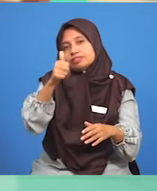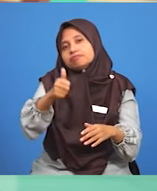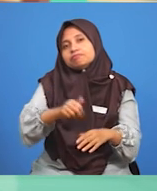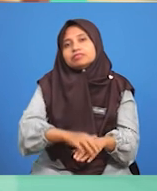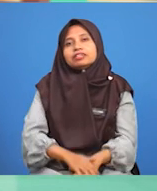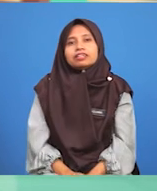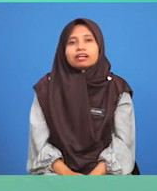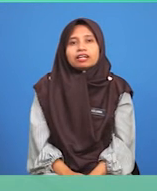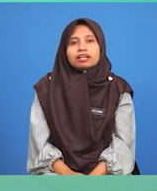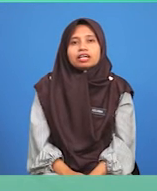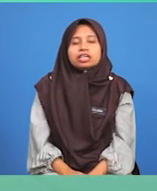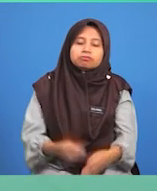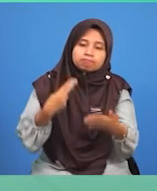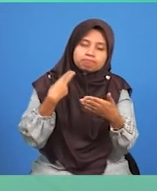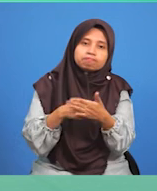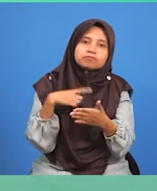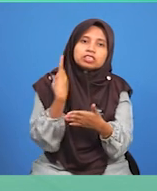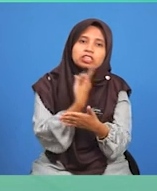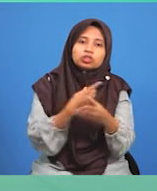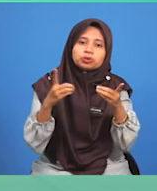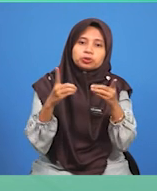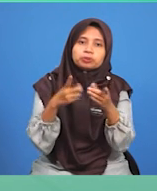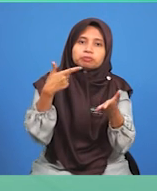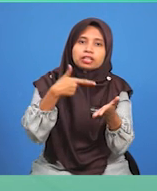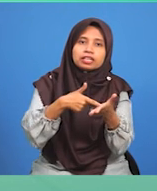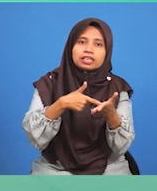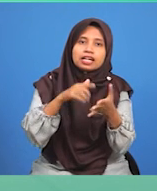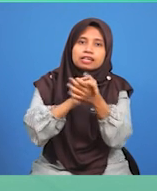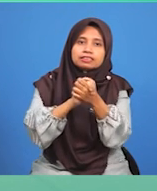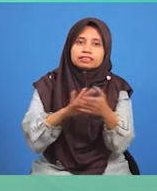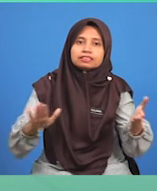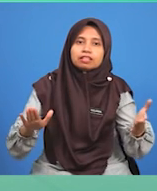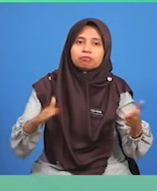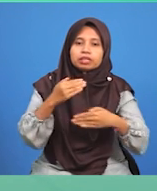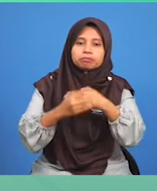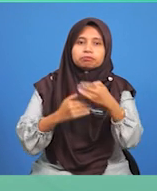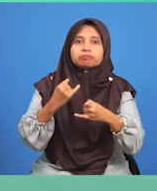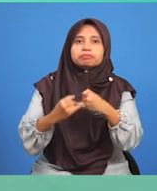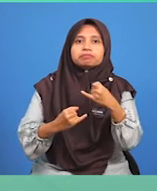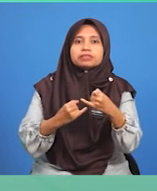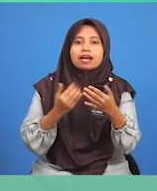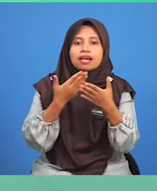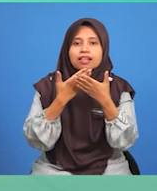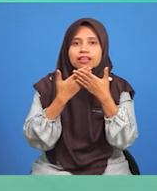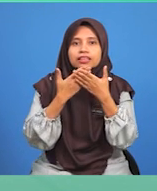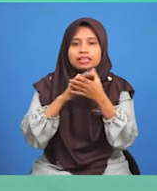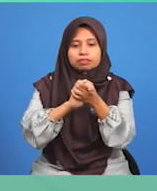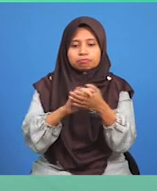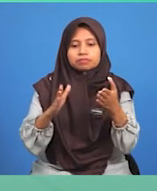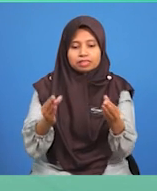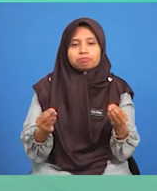pandai sehingga kita berjumpa lagi selamat Maju Jaya terima